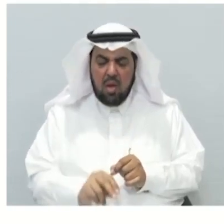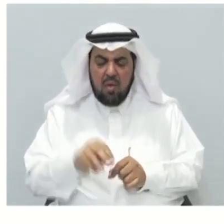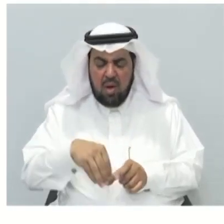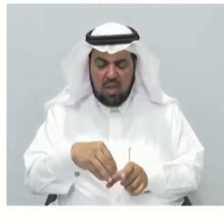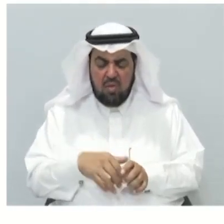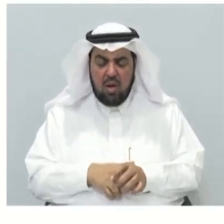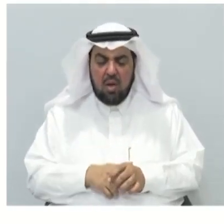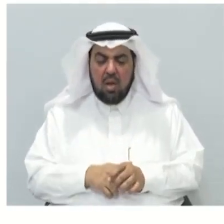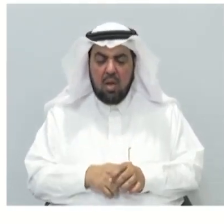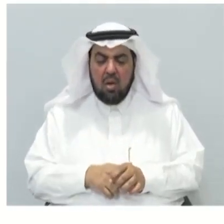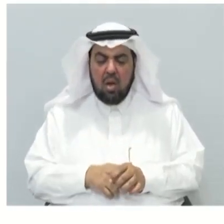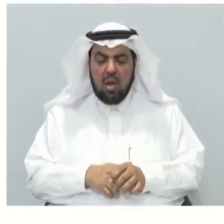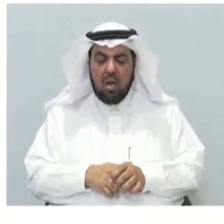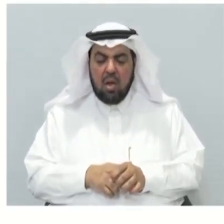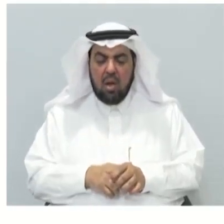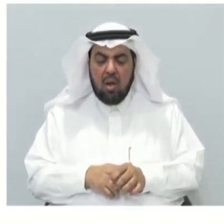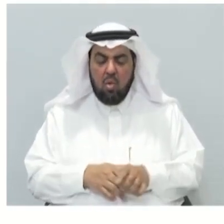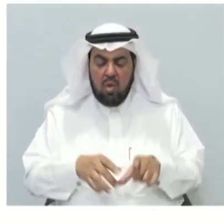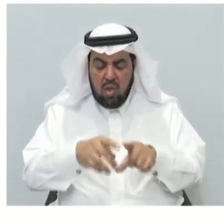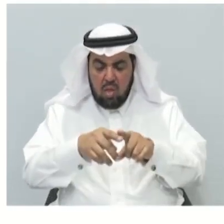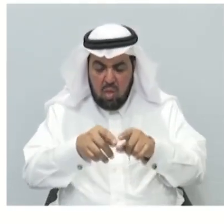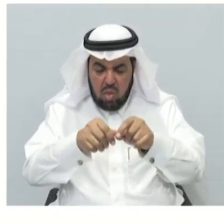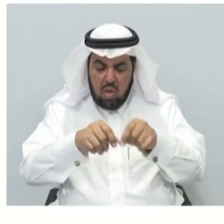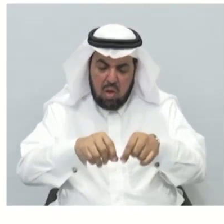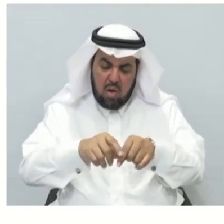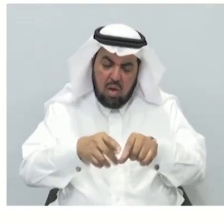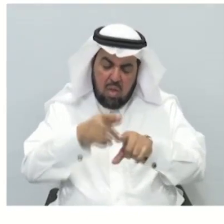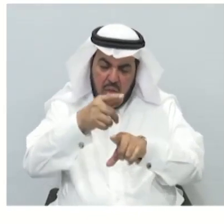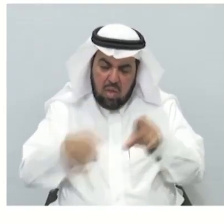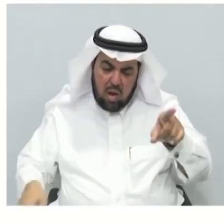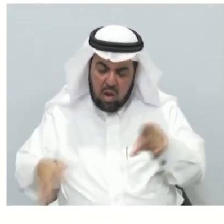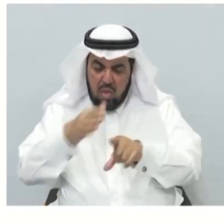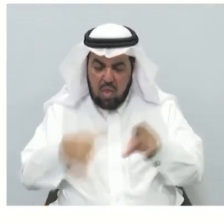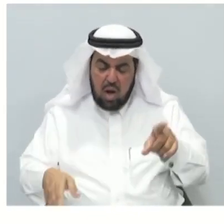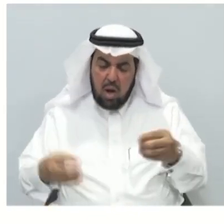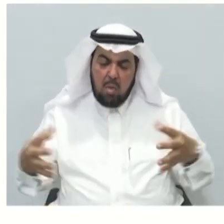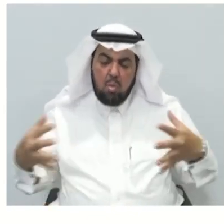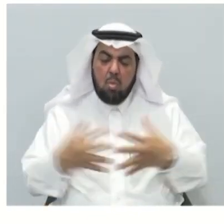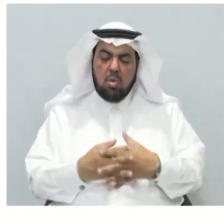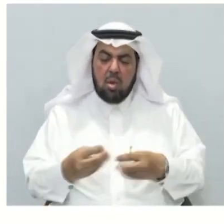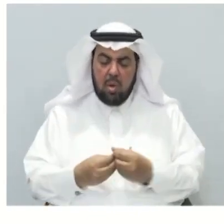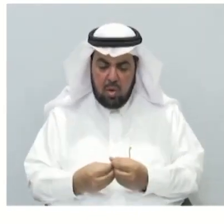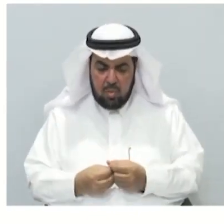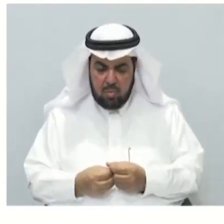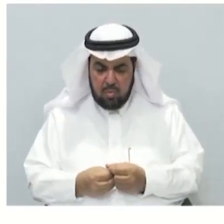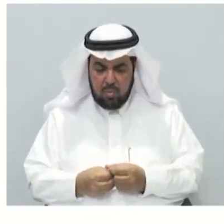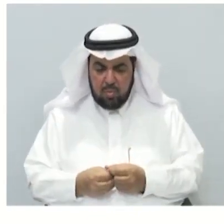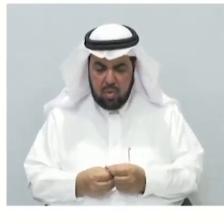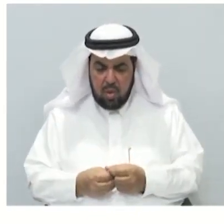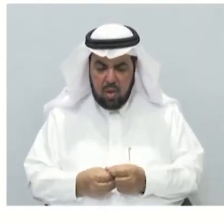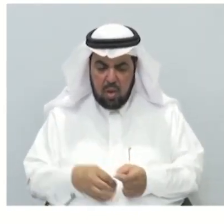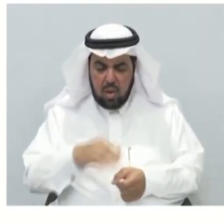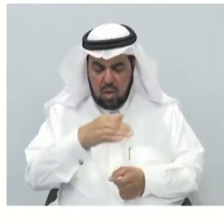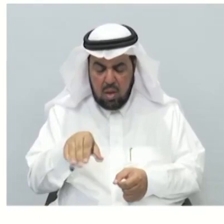في الاسفل ممتاز وفي عندك ضلع مشترك بينهم اللي هو ايش اللي هو كيو اس منصف عندي هذا